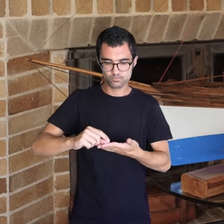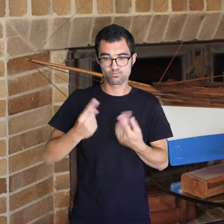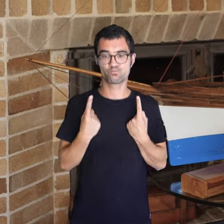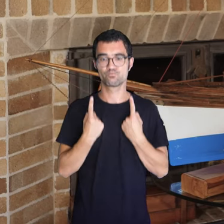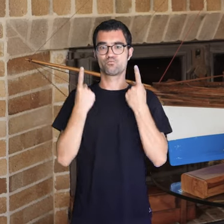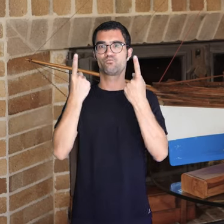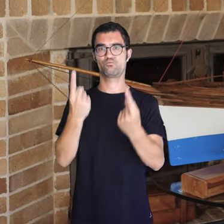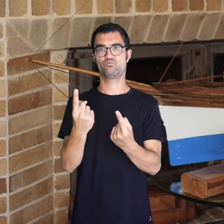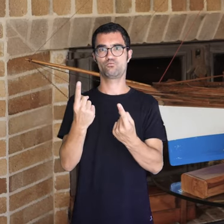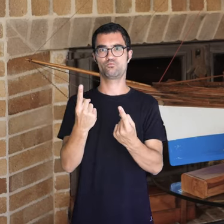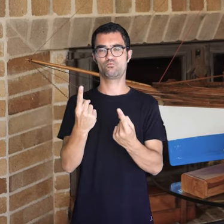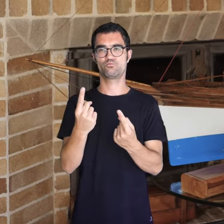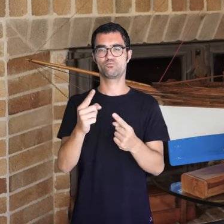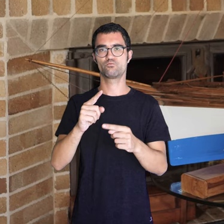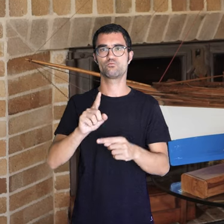primer any,